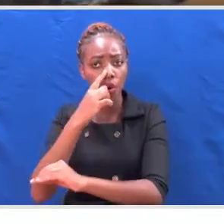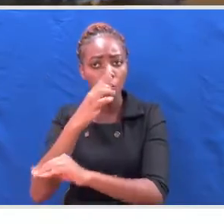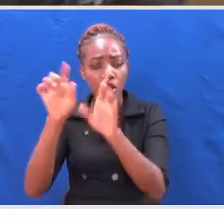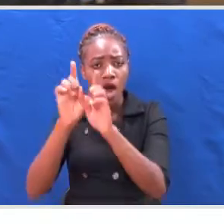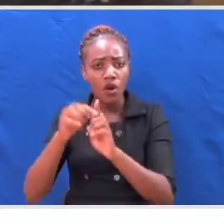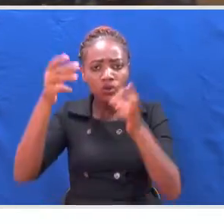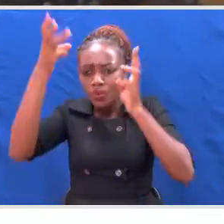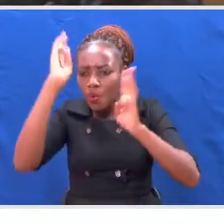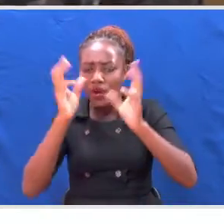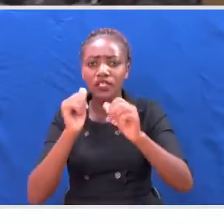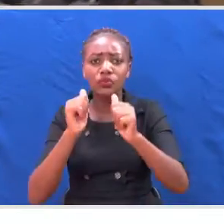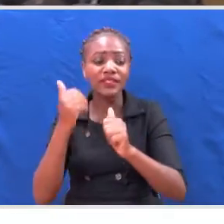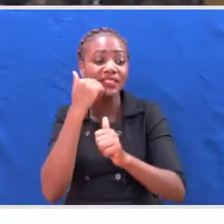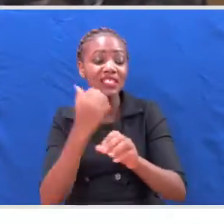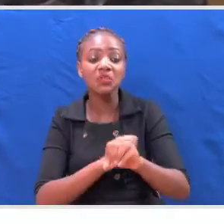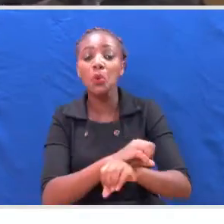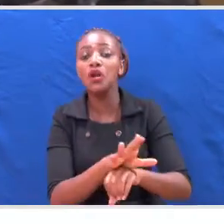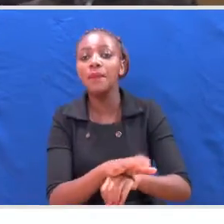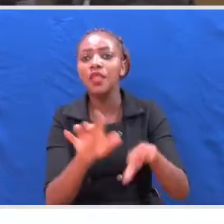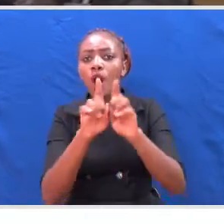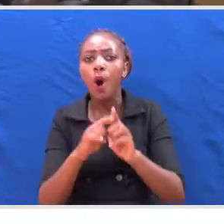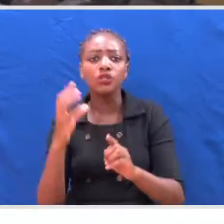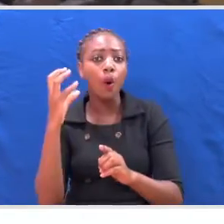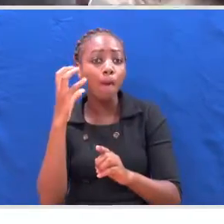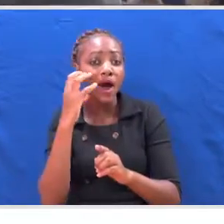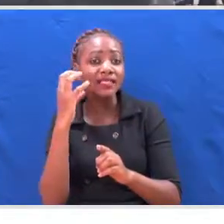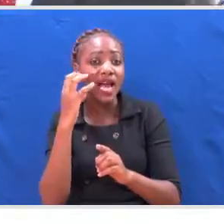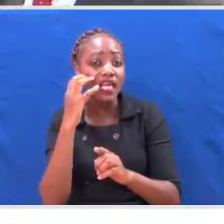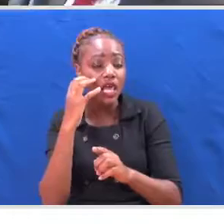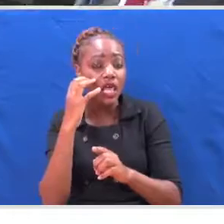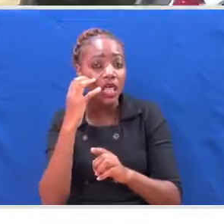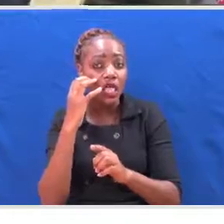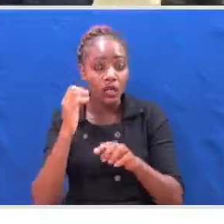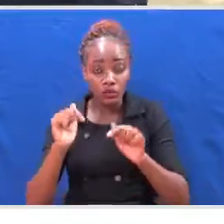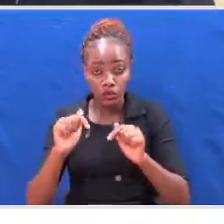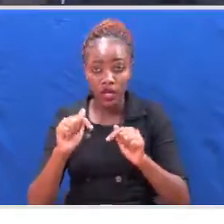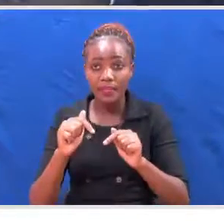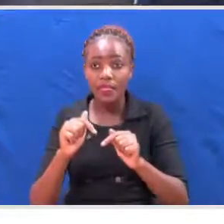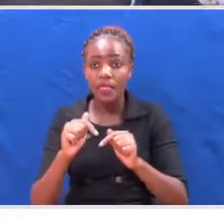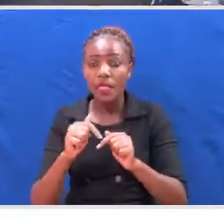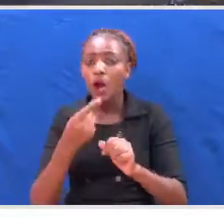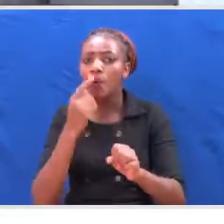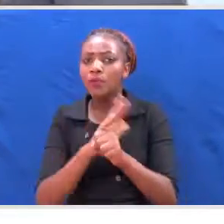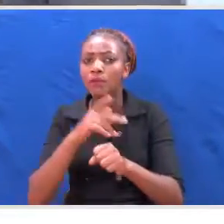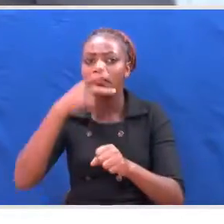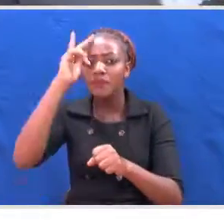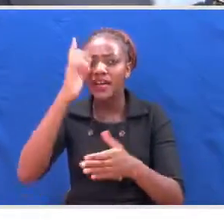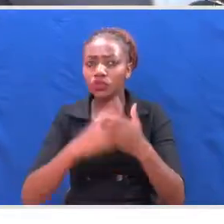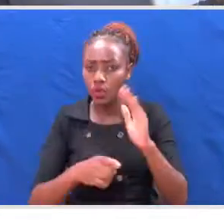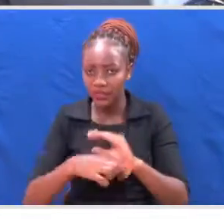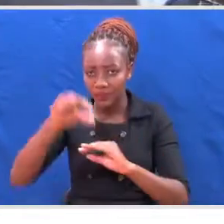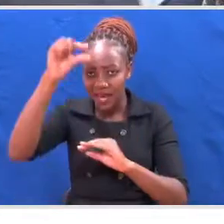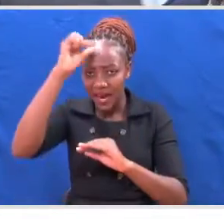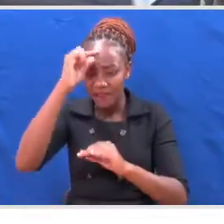ya msambao wa virusi vya corona. Waziri wa usalama wa ndani Daktari Fred Matiang'i akiwahakikishia wazazi kwamba